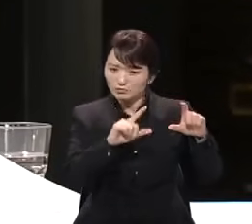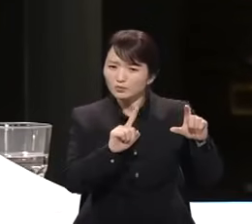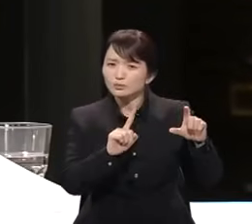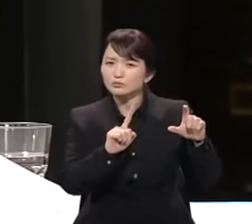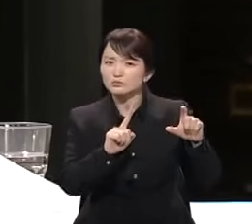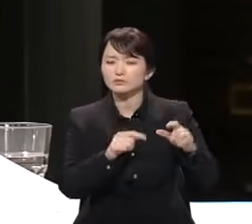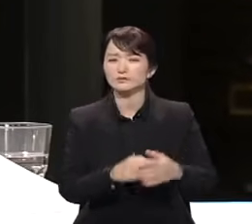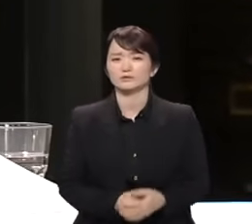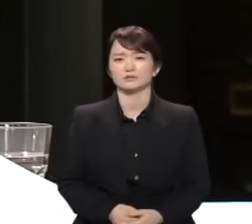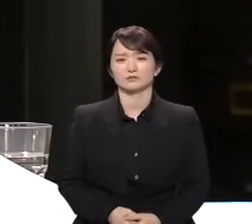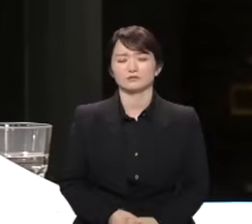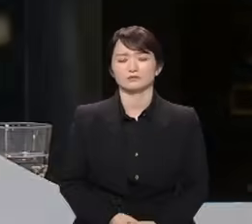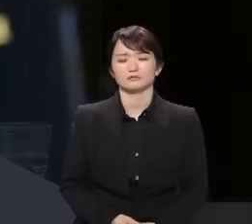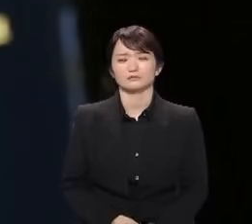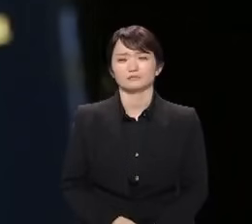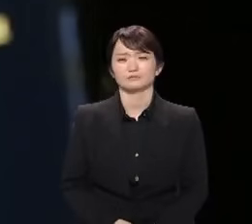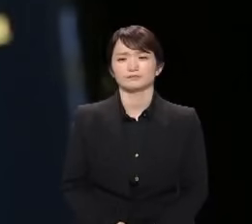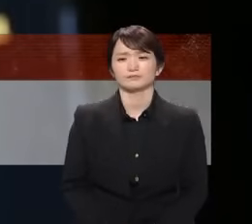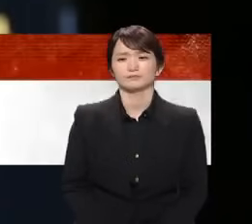직접 들어보시죠.